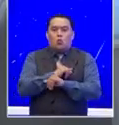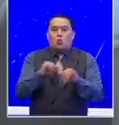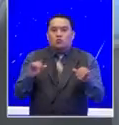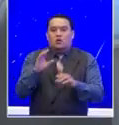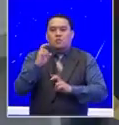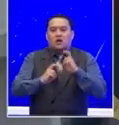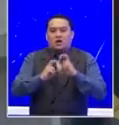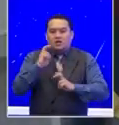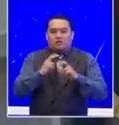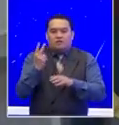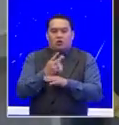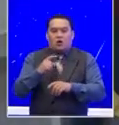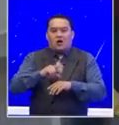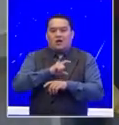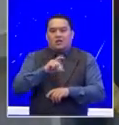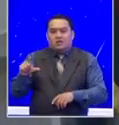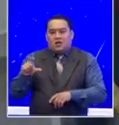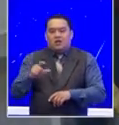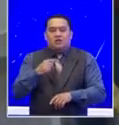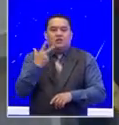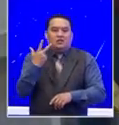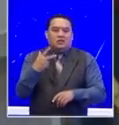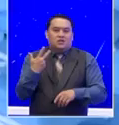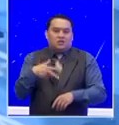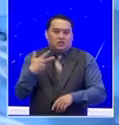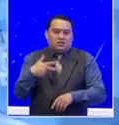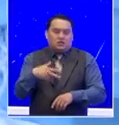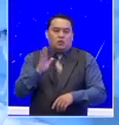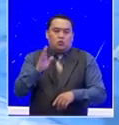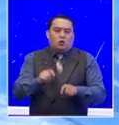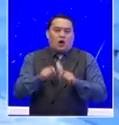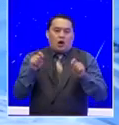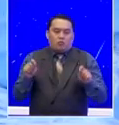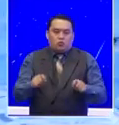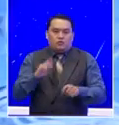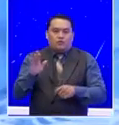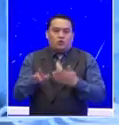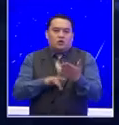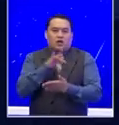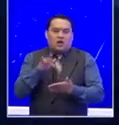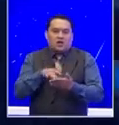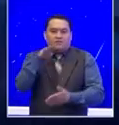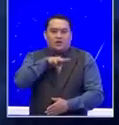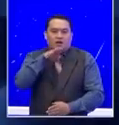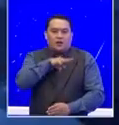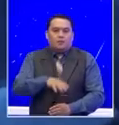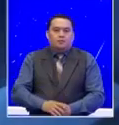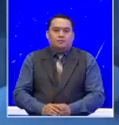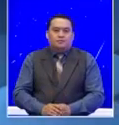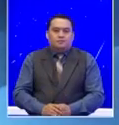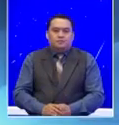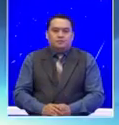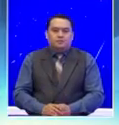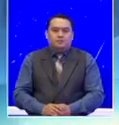производительную мощность. На втором этаже цеха расположится еще 30 станков. Также рассматривается открыть такую же фабрику в городе Текили. Алексей Цуя, Седю Симбек,